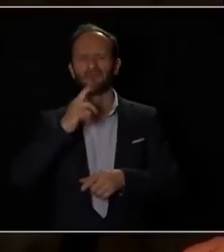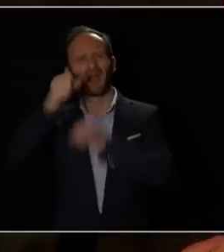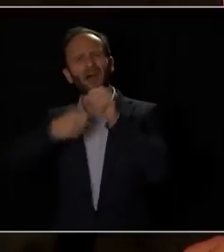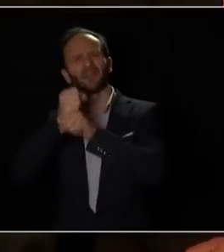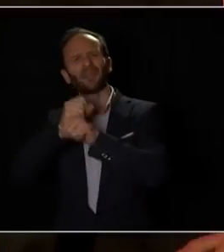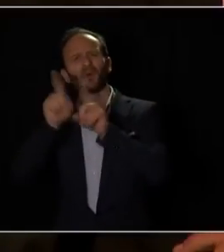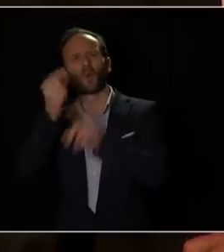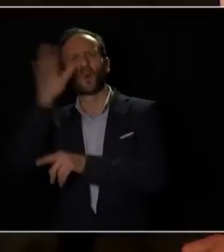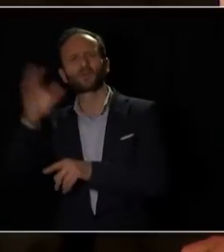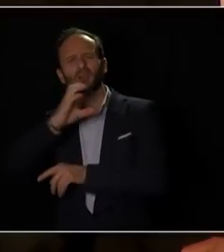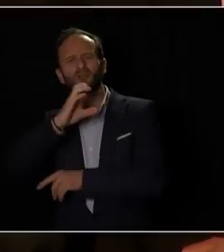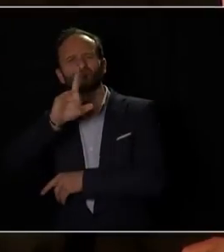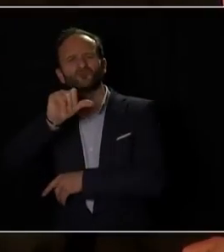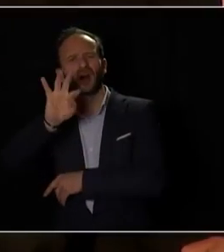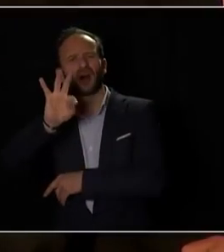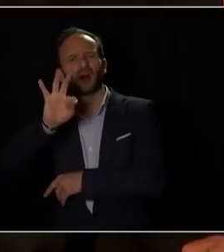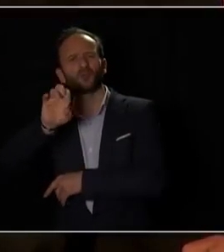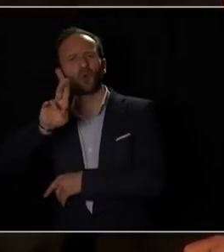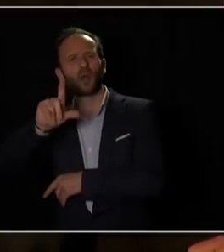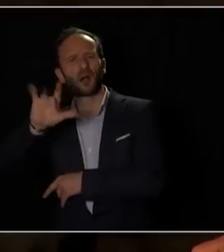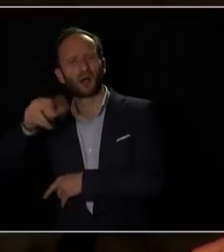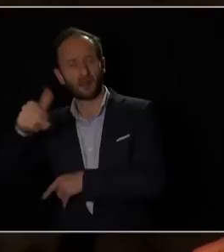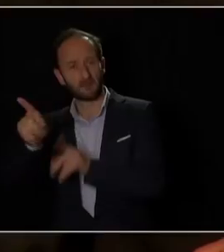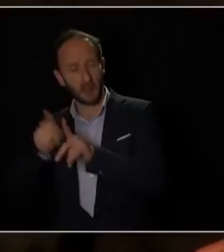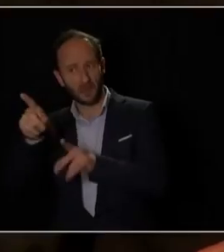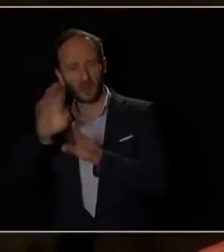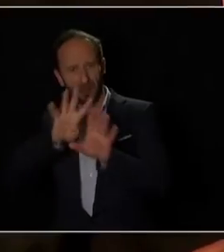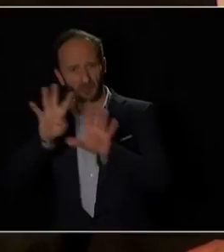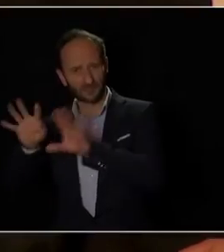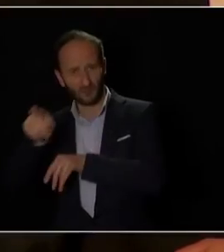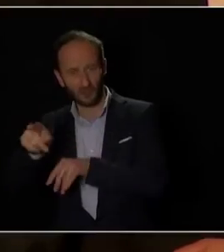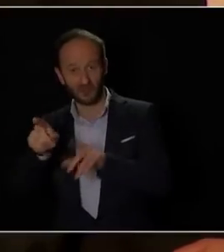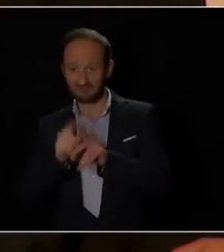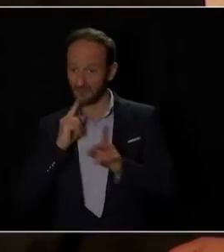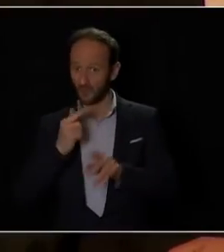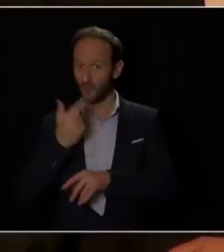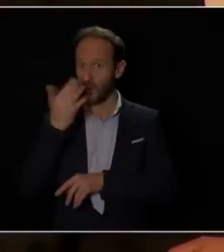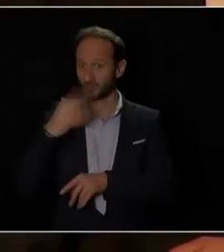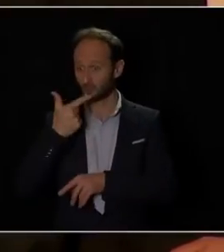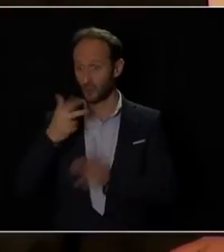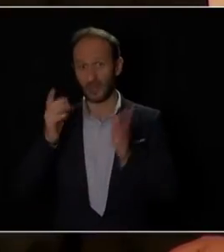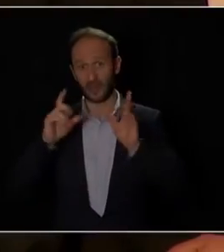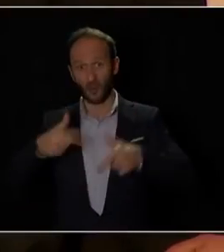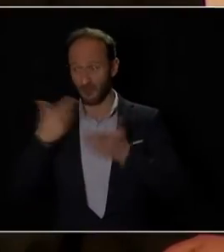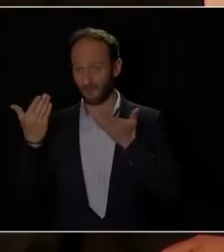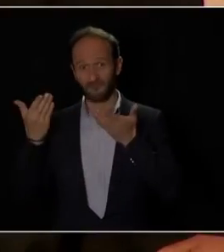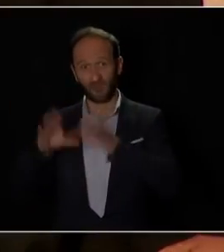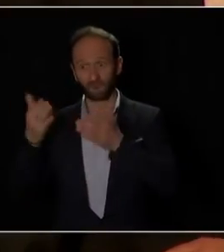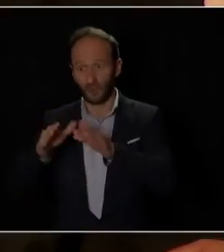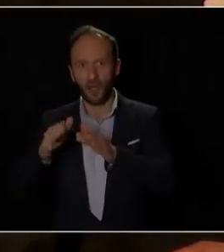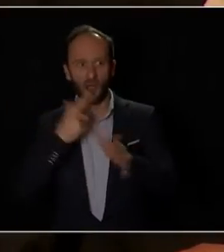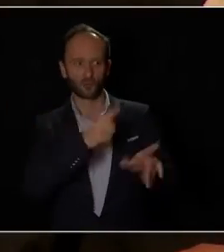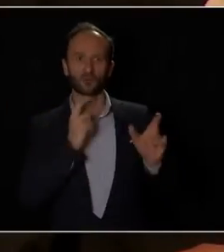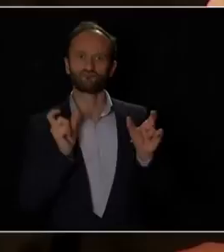1999, alors même que 4 écoles ont été fermées en 2009 et 2010. C'est pour moi une grande fierté que d'y